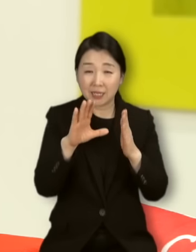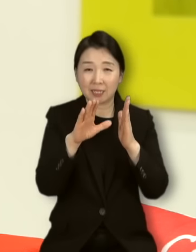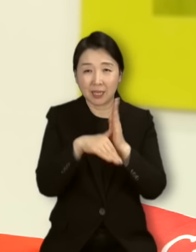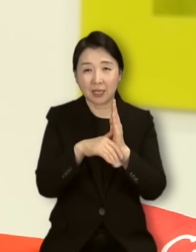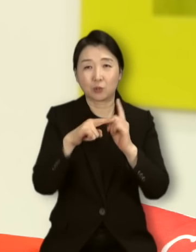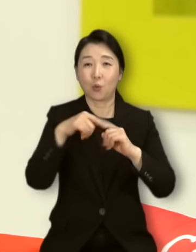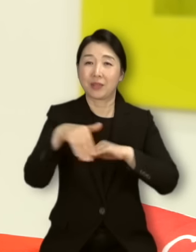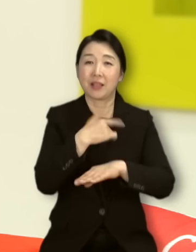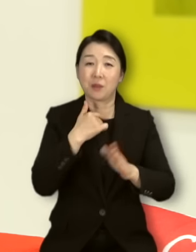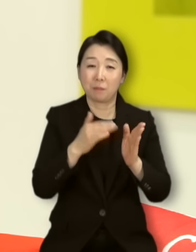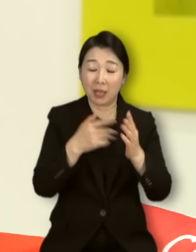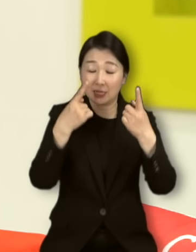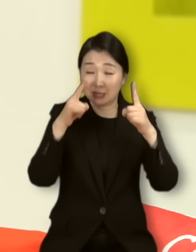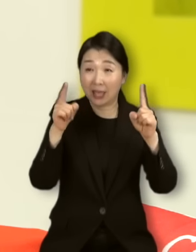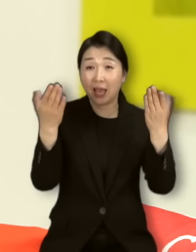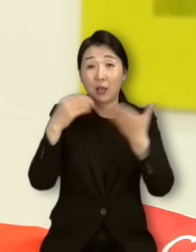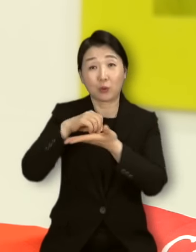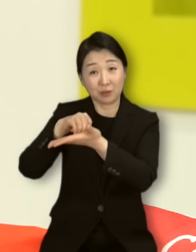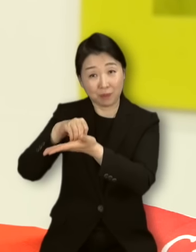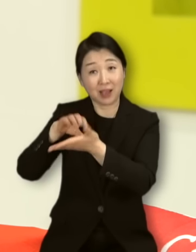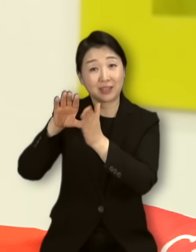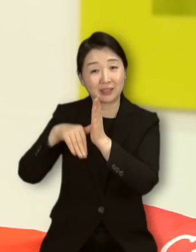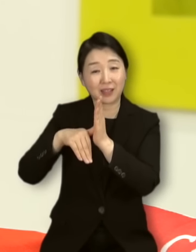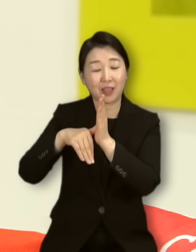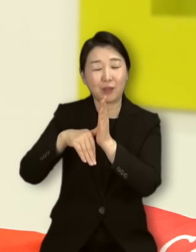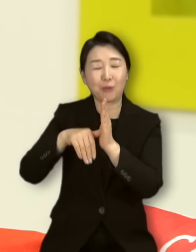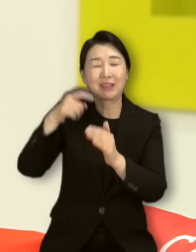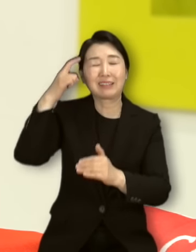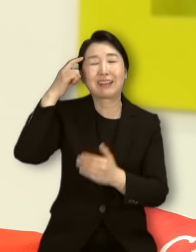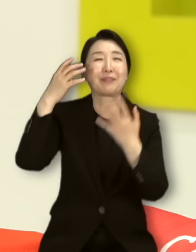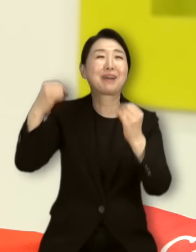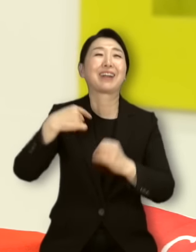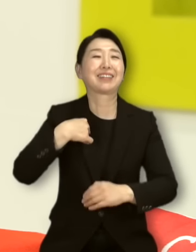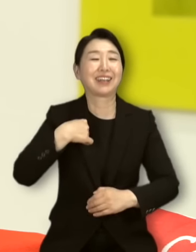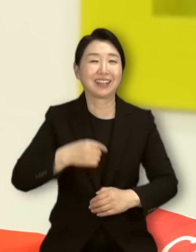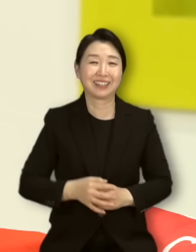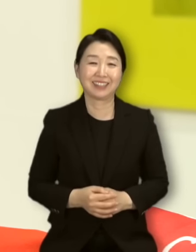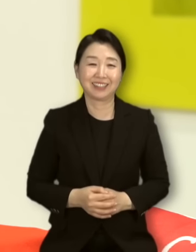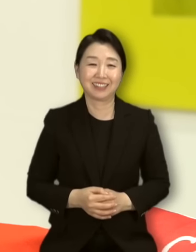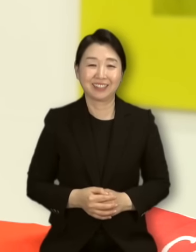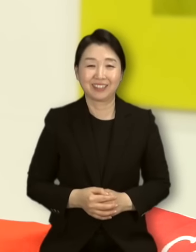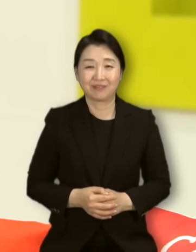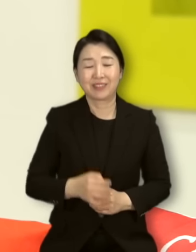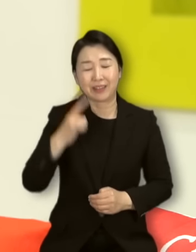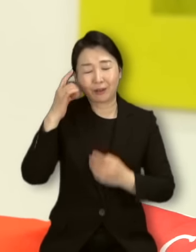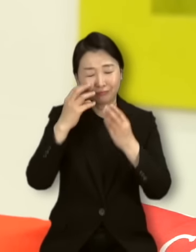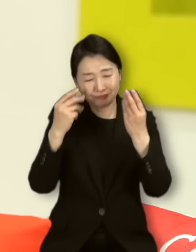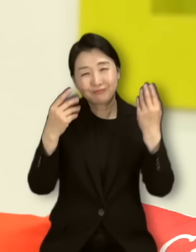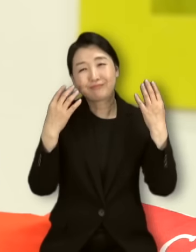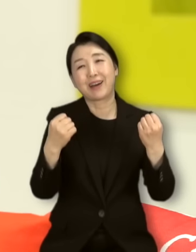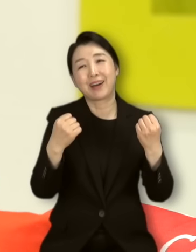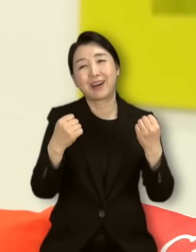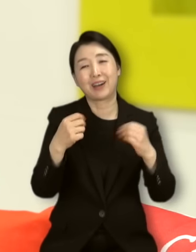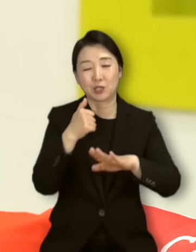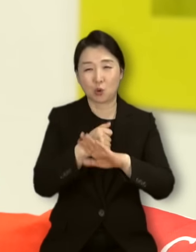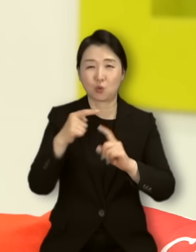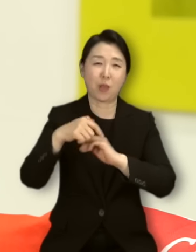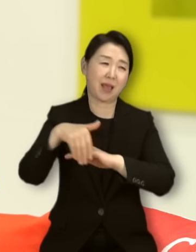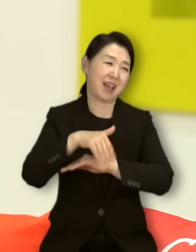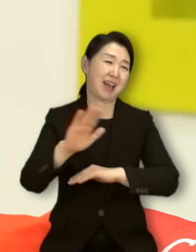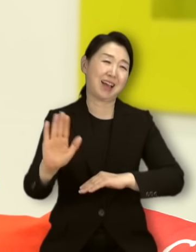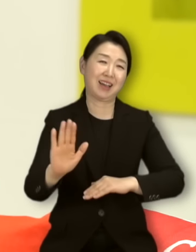하다가음 딱 들어가서 소위 말해서 이제 머리가 커져 가지고요 예 굉장히 생각들이 많아지면서 좀 멀리하게